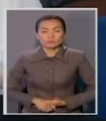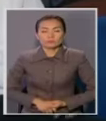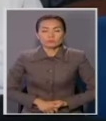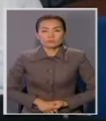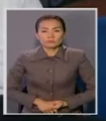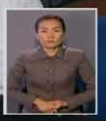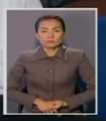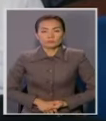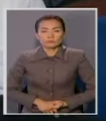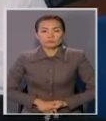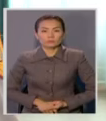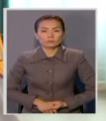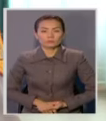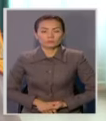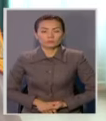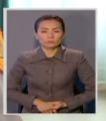Человек года